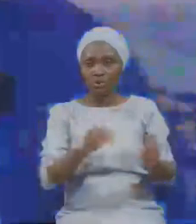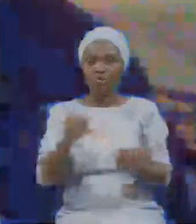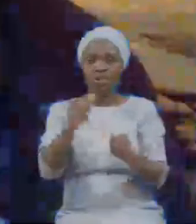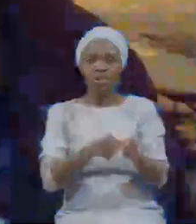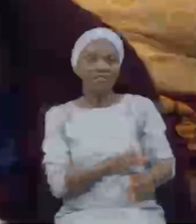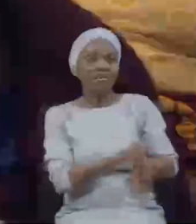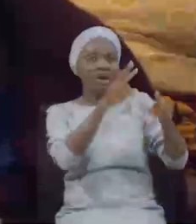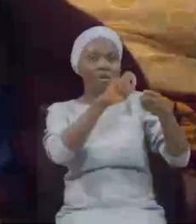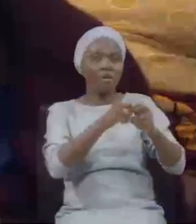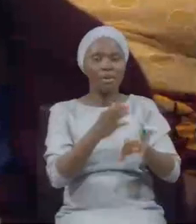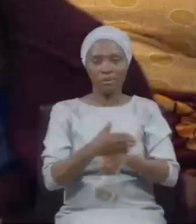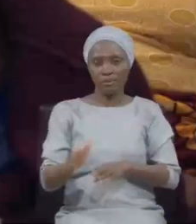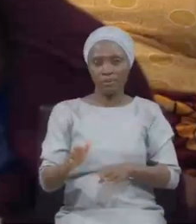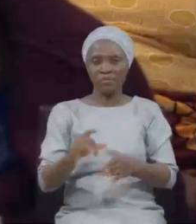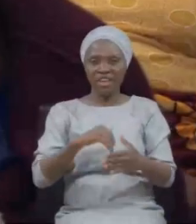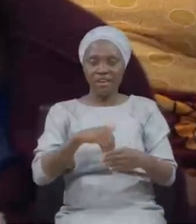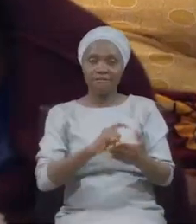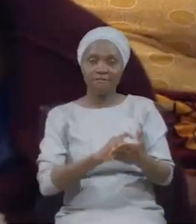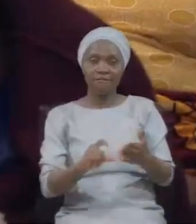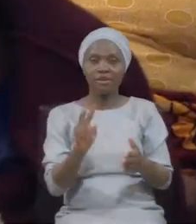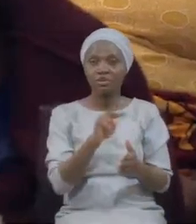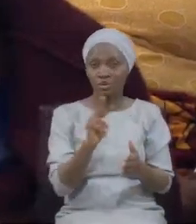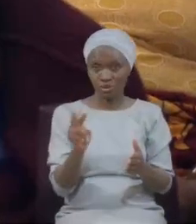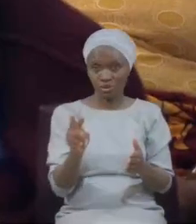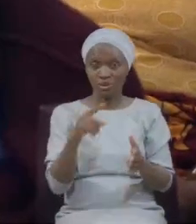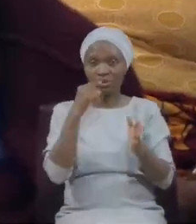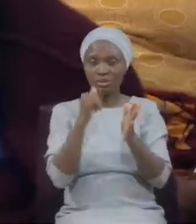toutes les montagnes. Le verset 22 dit,